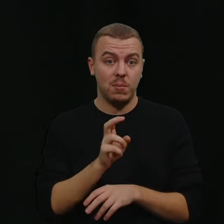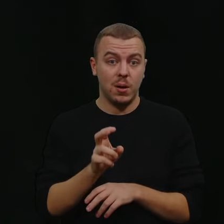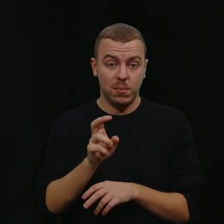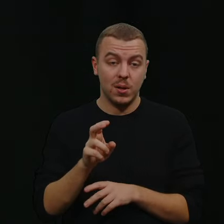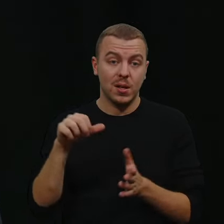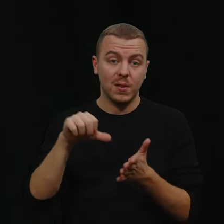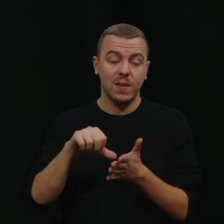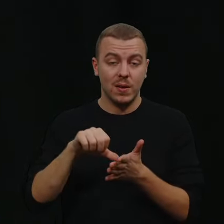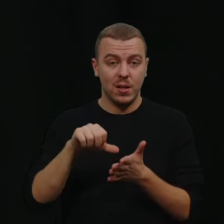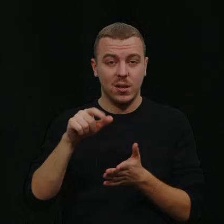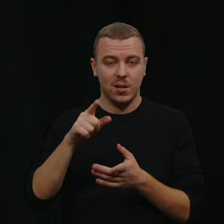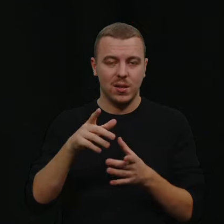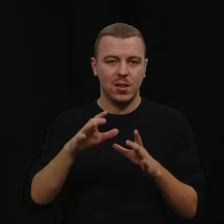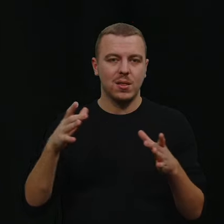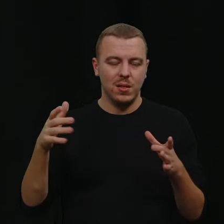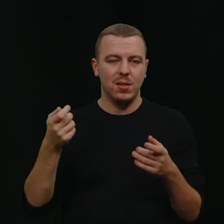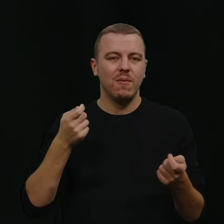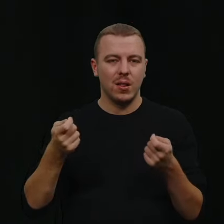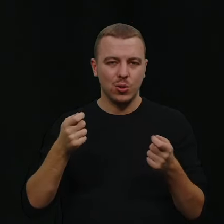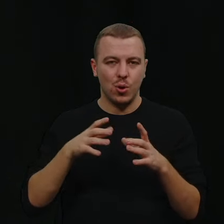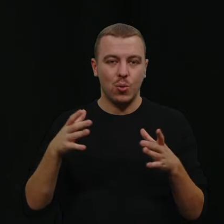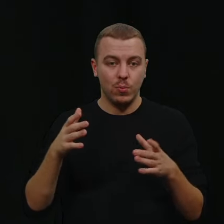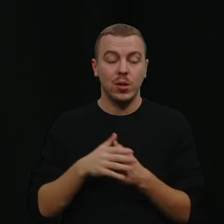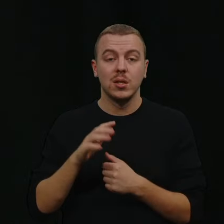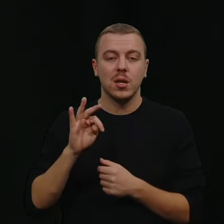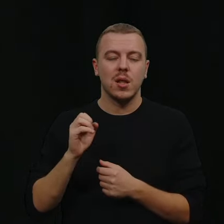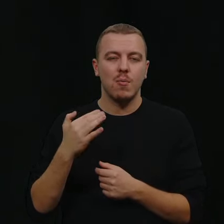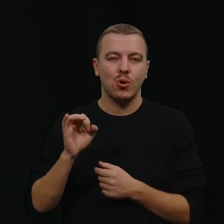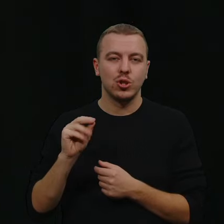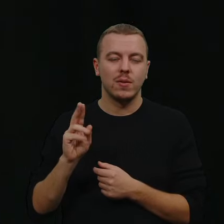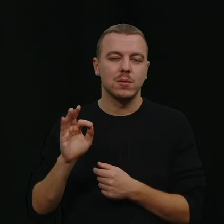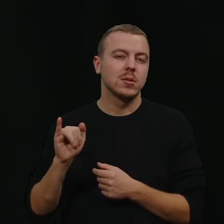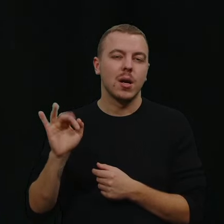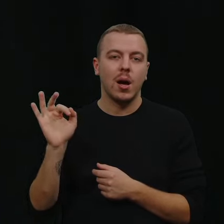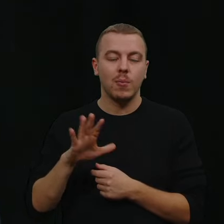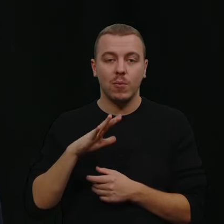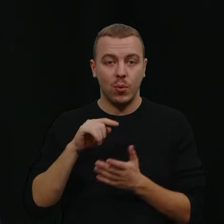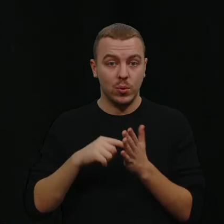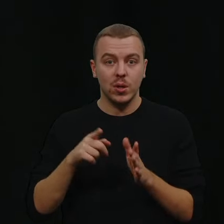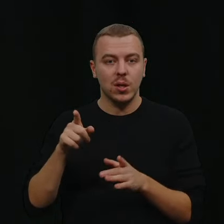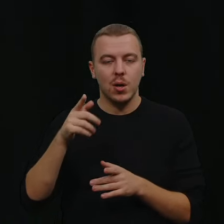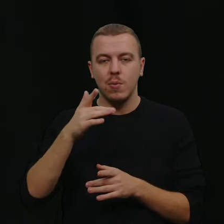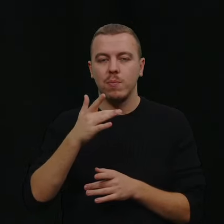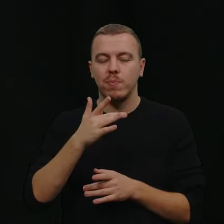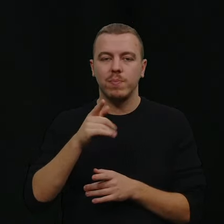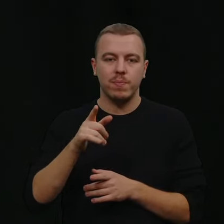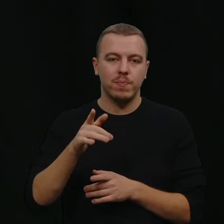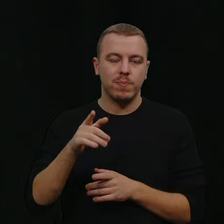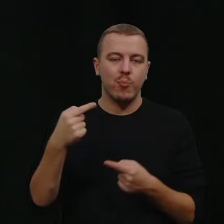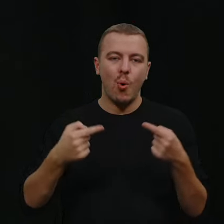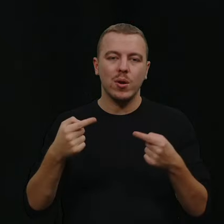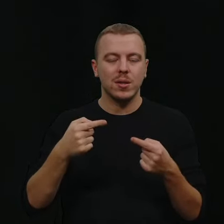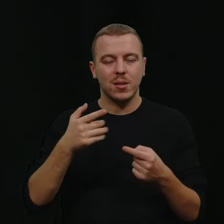valdančioje daugumoje, nes Tomaševskio būdavo nurodymas dažniausiai, kad jie nepriklausytų jokiai politiniai frakcijai